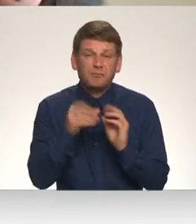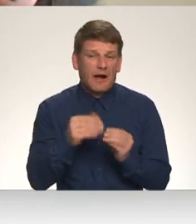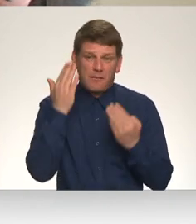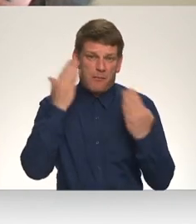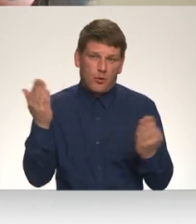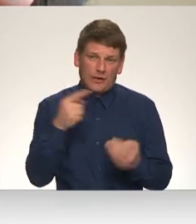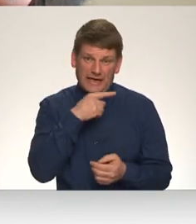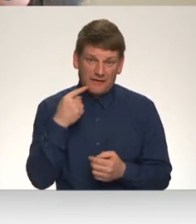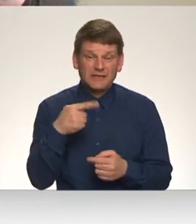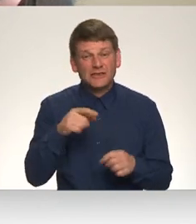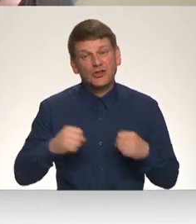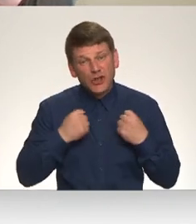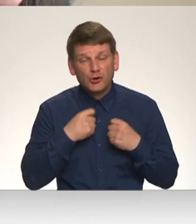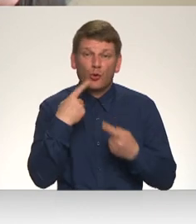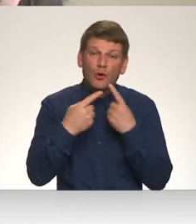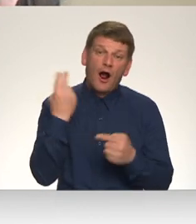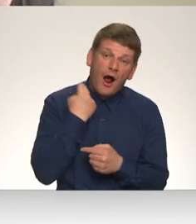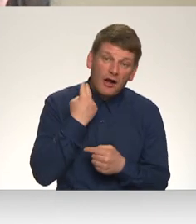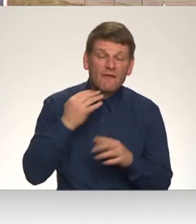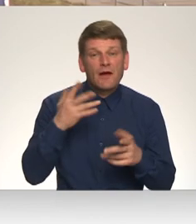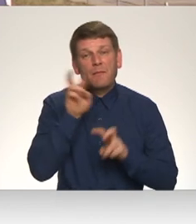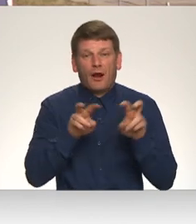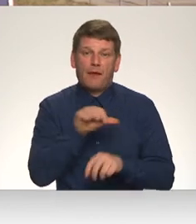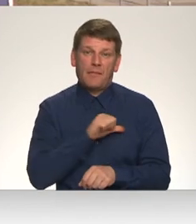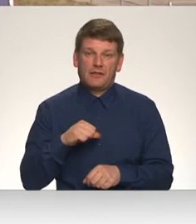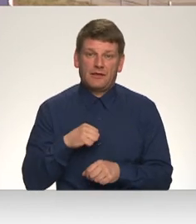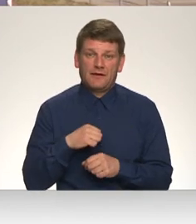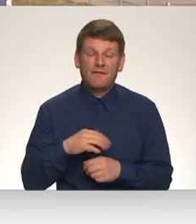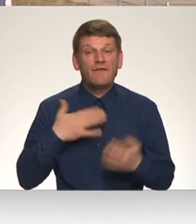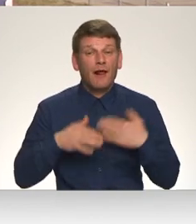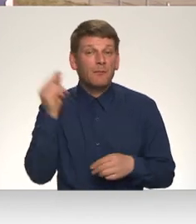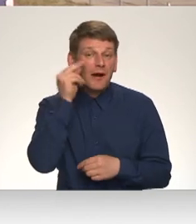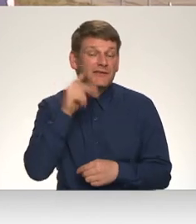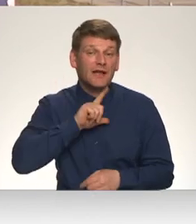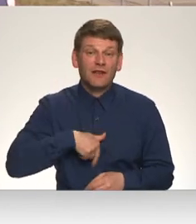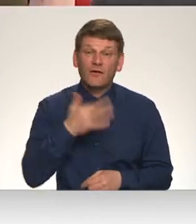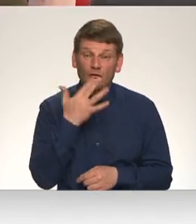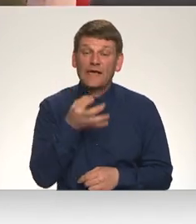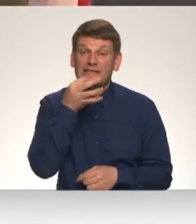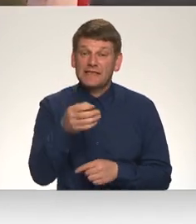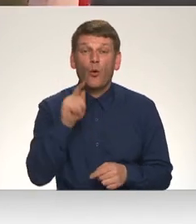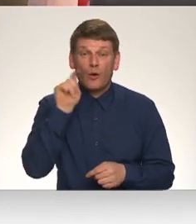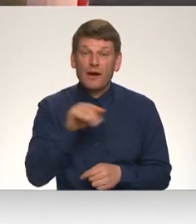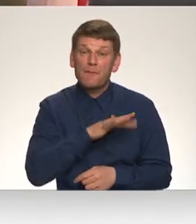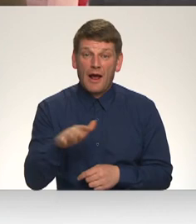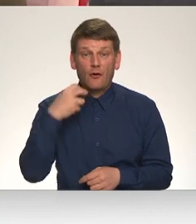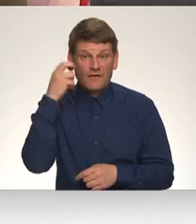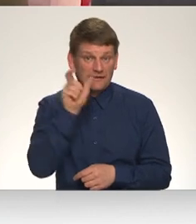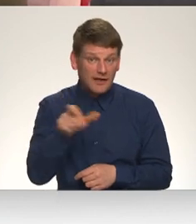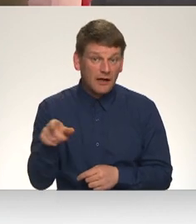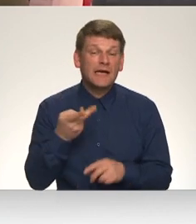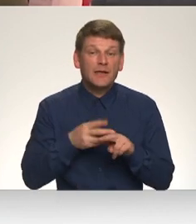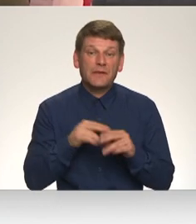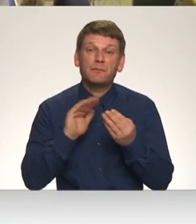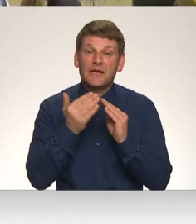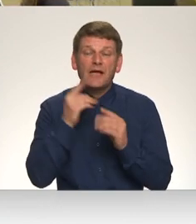krieviski, tad cenšos runāt angliski vai meklēt pati. Vēlmi mācīties latviešu valodu izteikuši ukraiņu bērnu vecāki, tāpēc